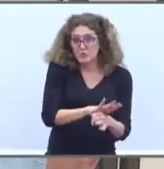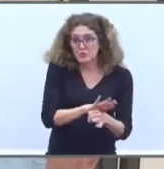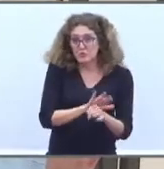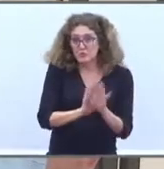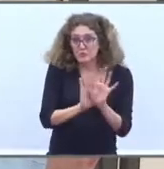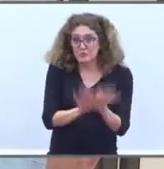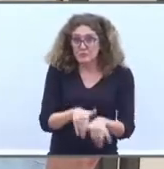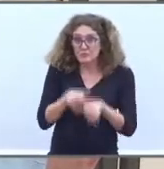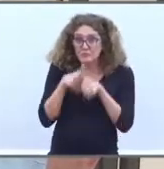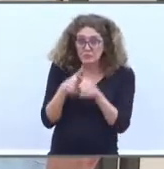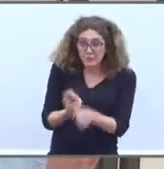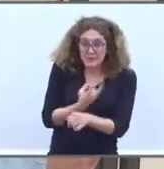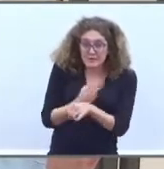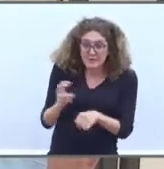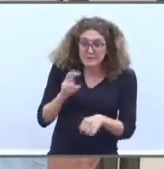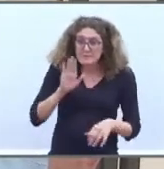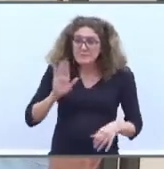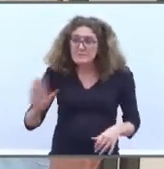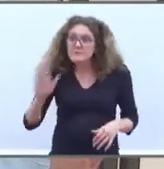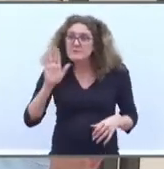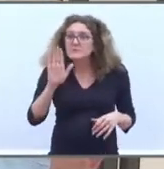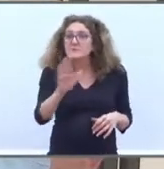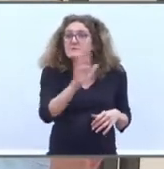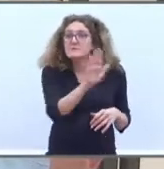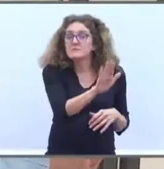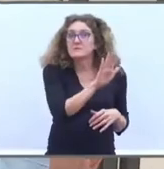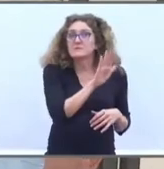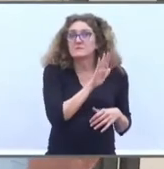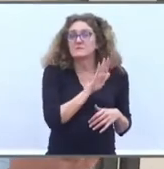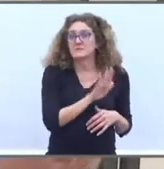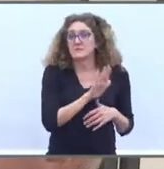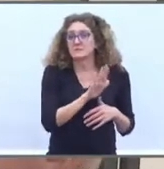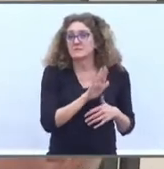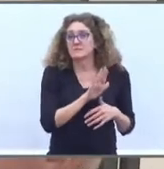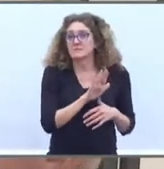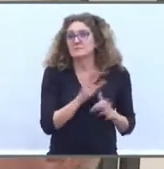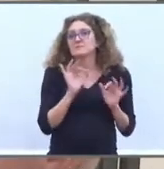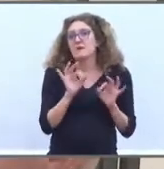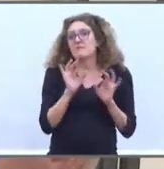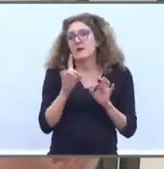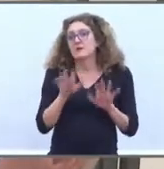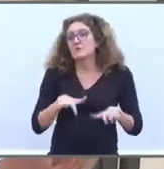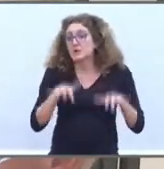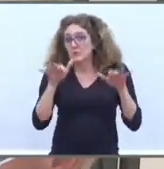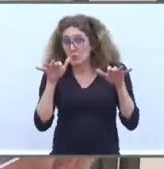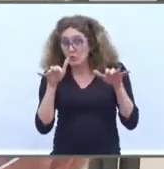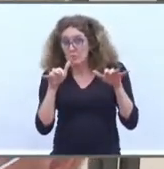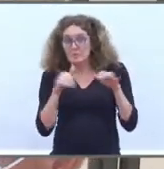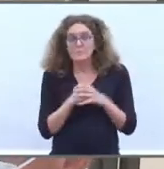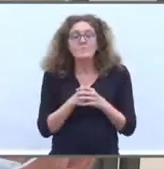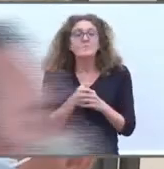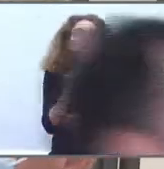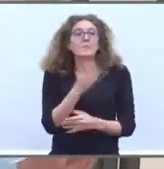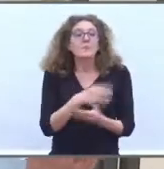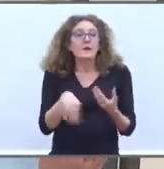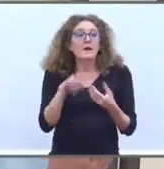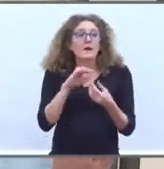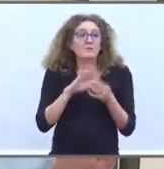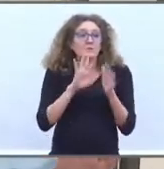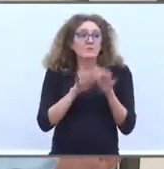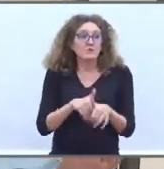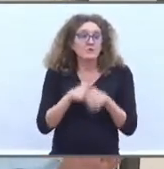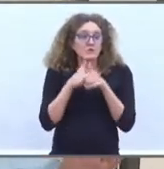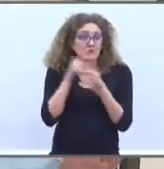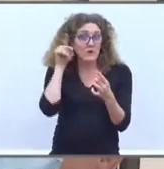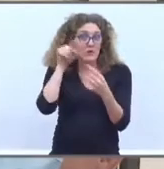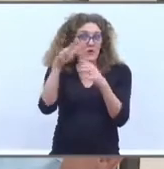auxquels elle peut être soumise en termes de causes d'inondation et en tenant compte aussi des enjeux du